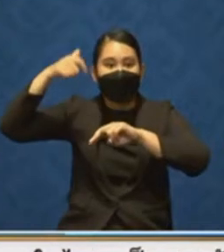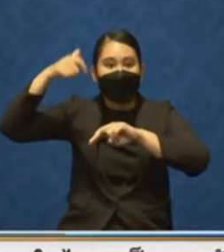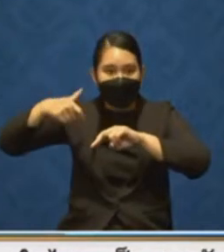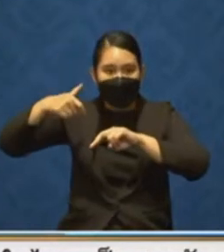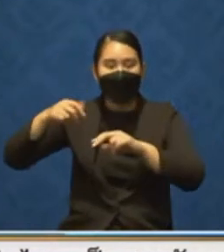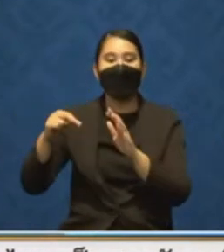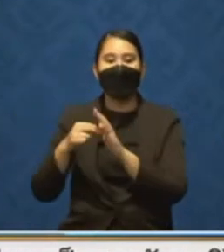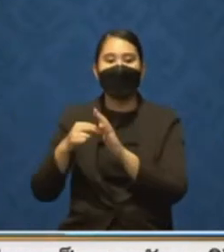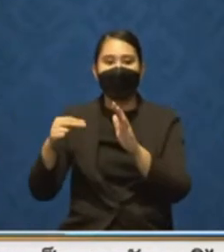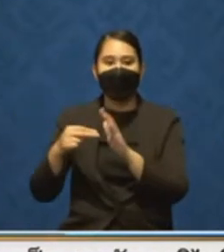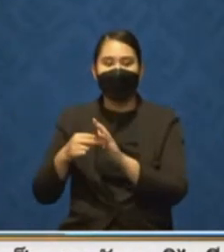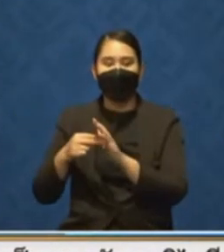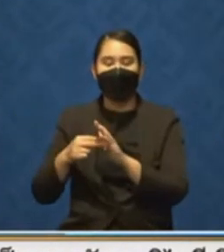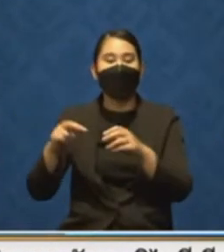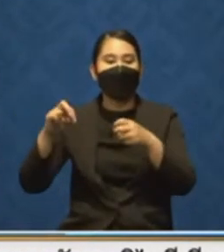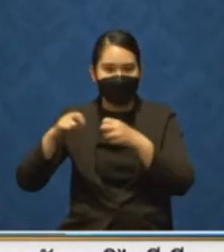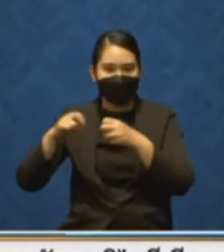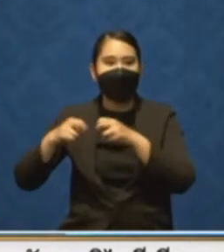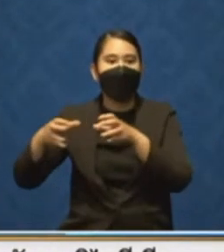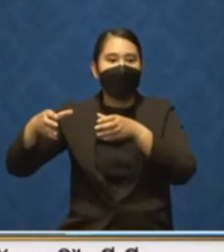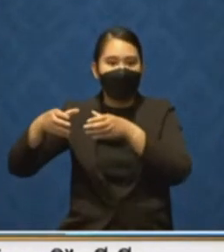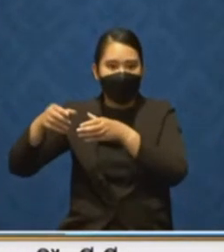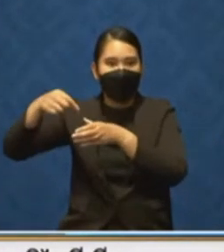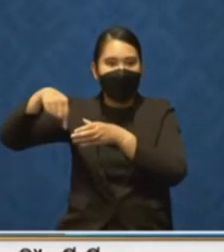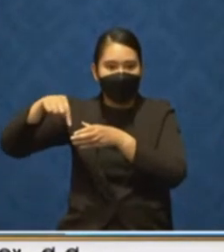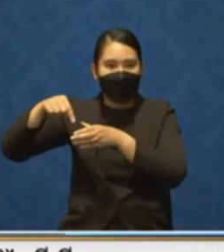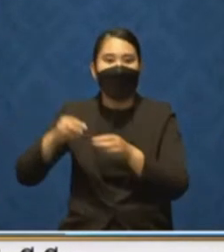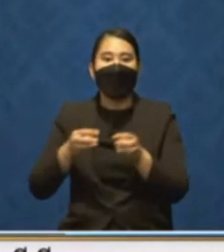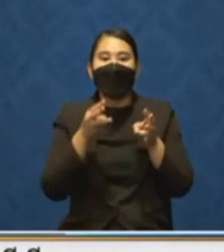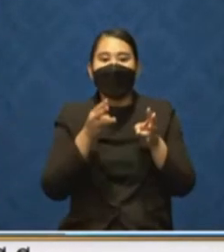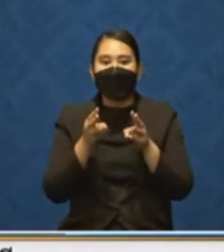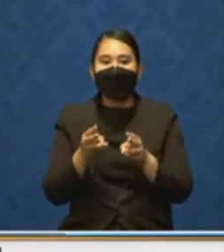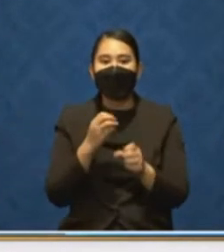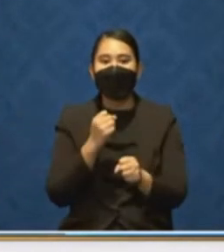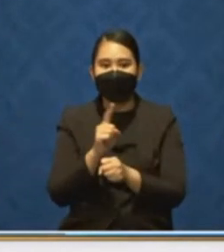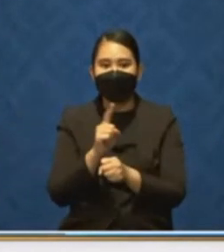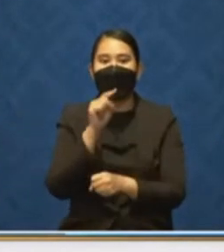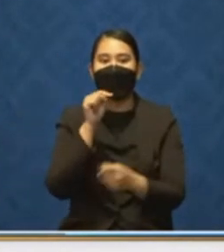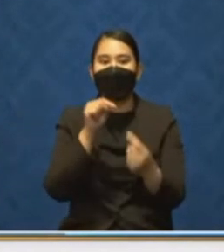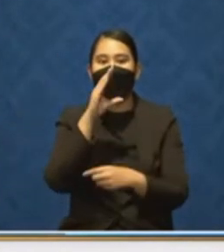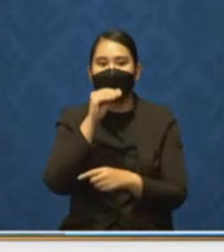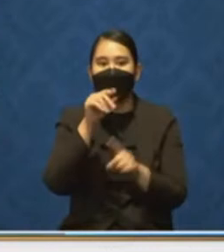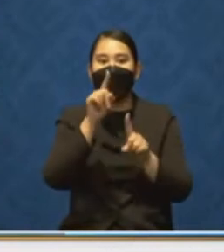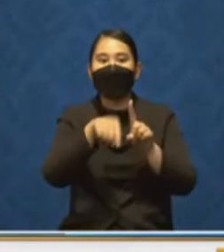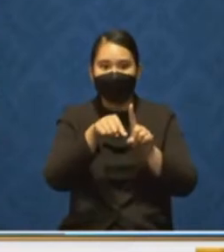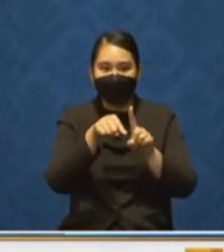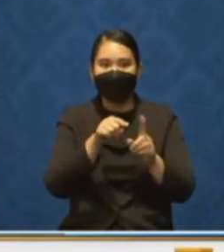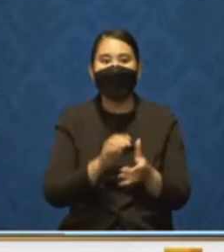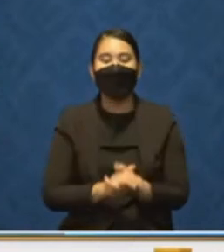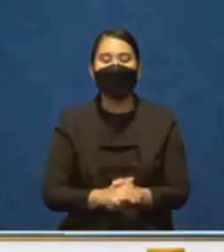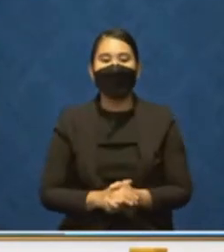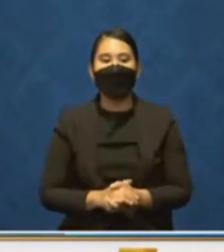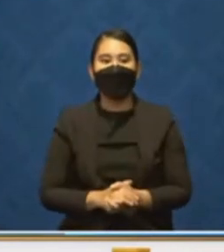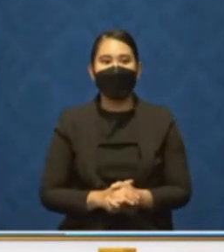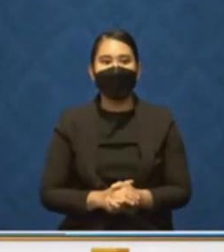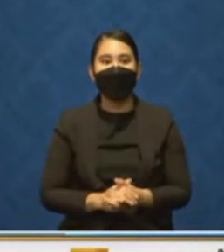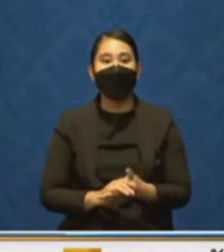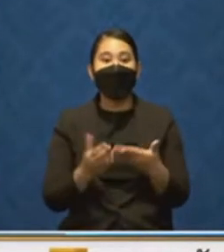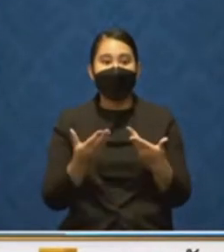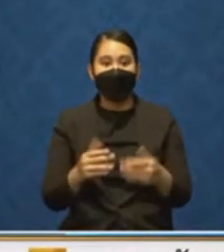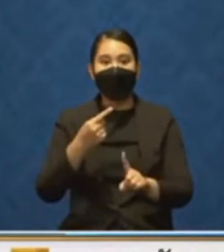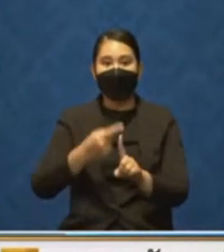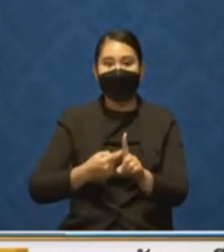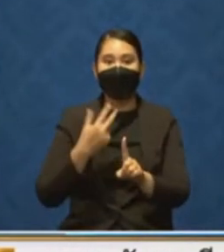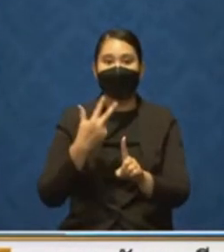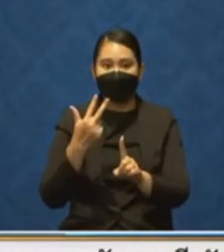ต่อมนุษยชาติหรือไม่หมู่บ้านกลไกที่ชื่อว่าอินเตอร์เน็ต investigateแม็กซ์ Nationfor Myanmarมีนาคมที่